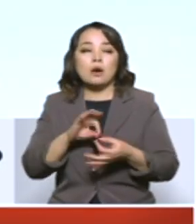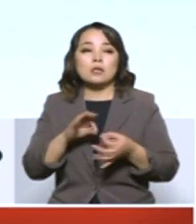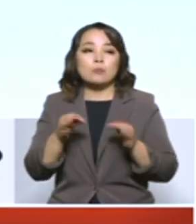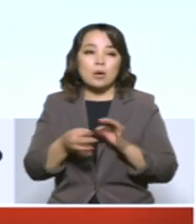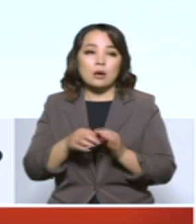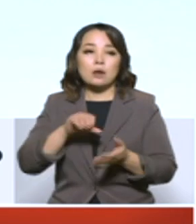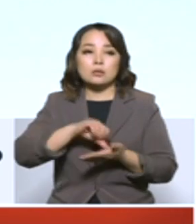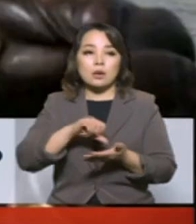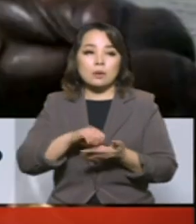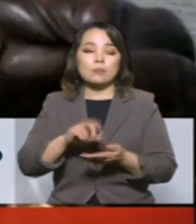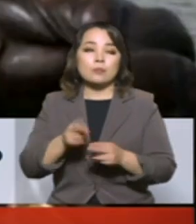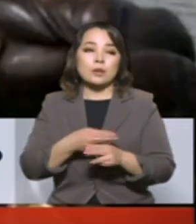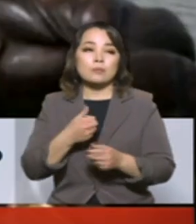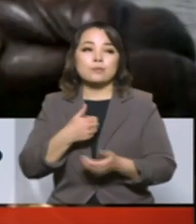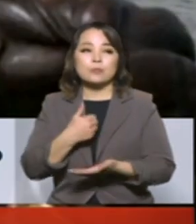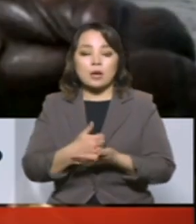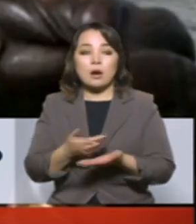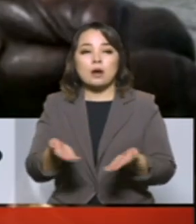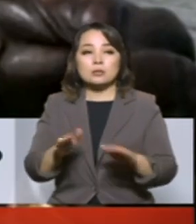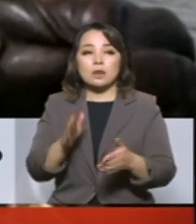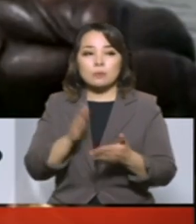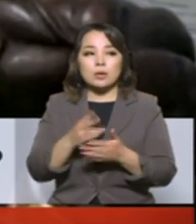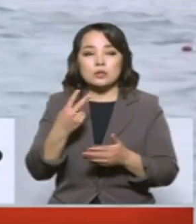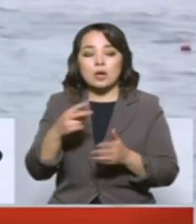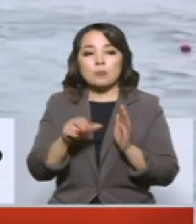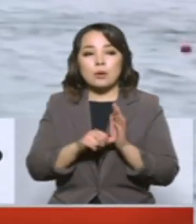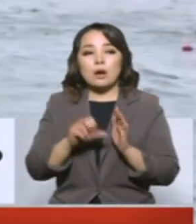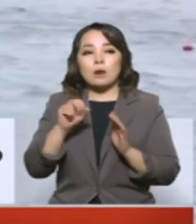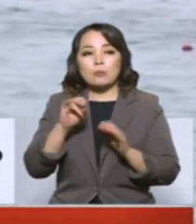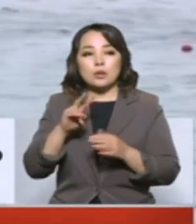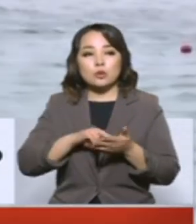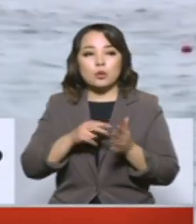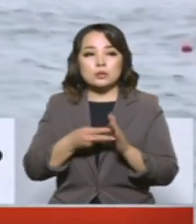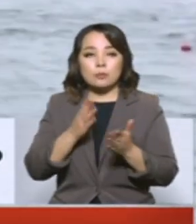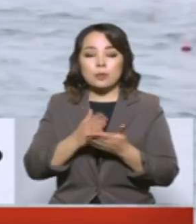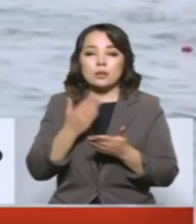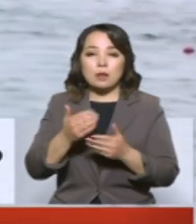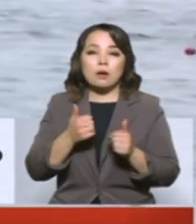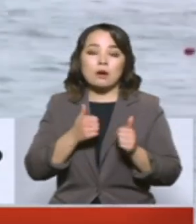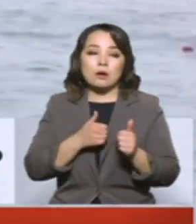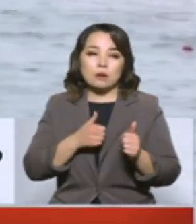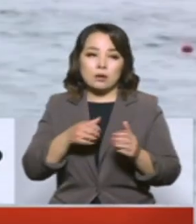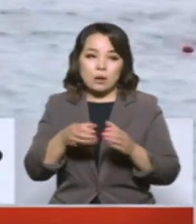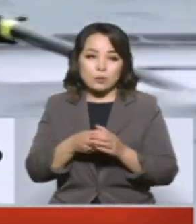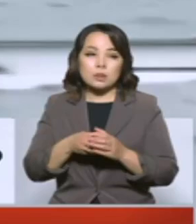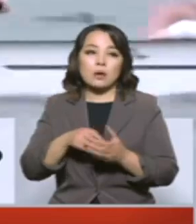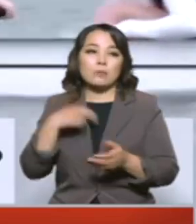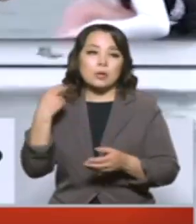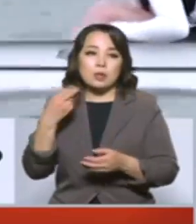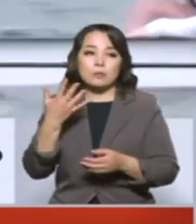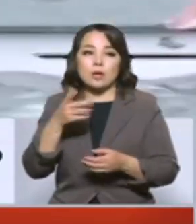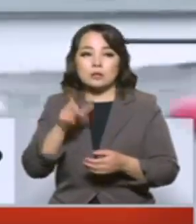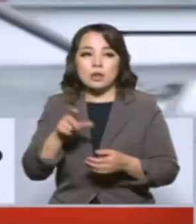комитеті басшысыз отыр. Олардың сайлауы 26 ақпанға жоспарланған. Комитет президенттігіне